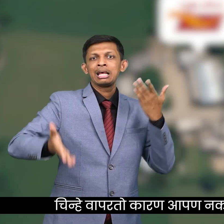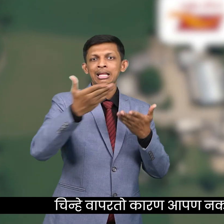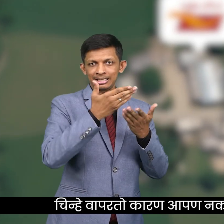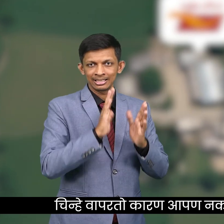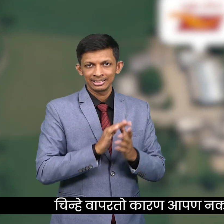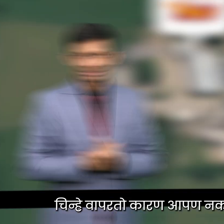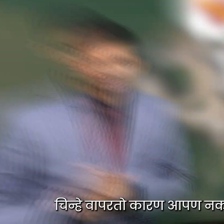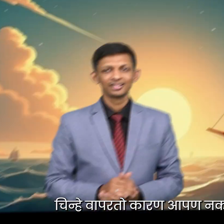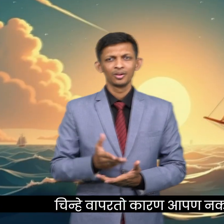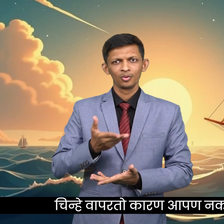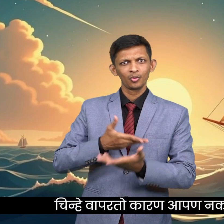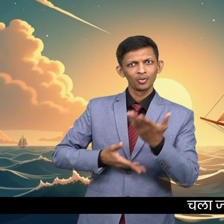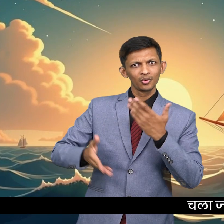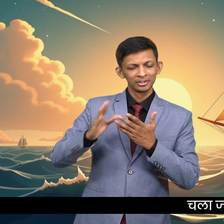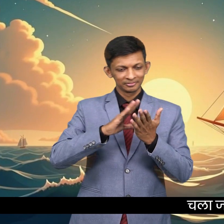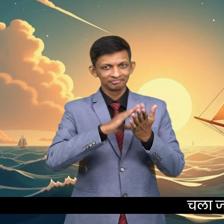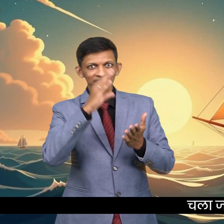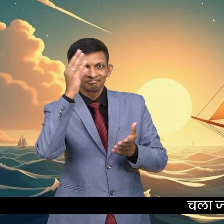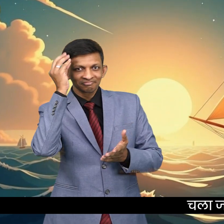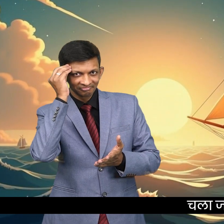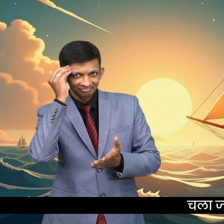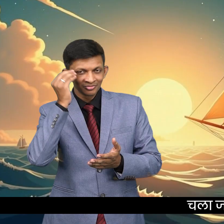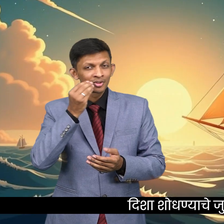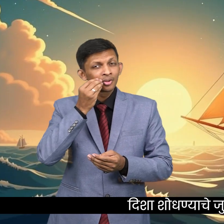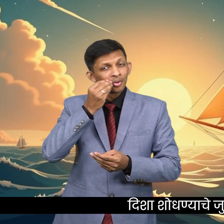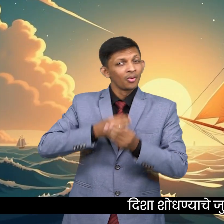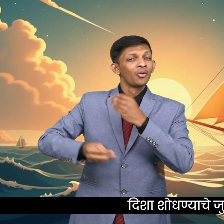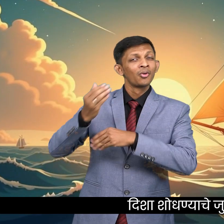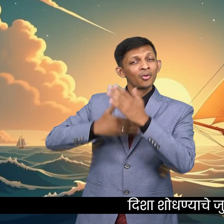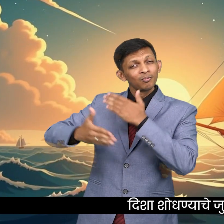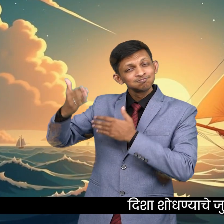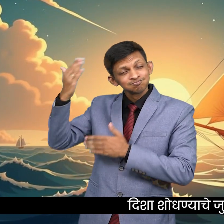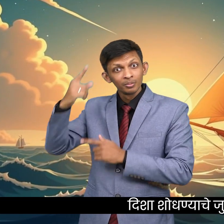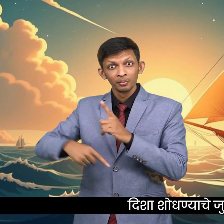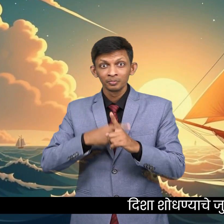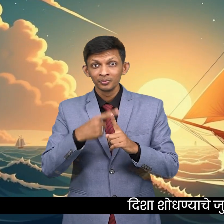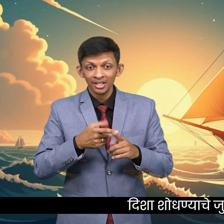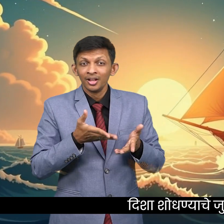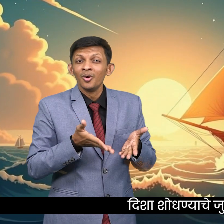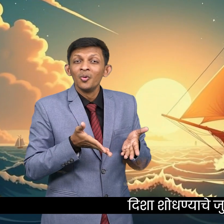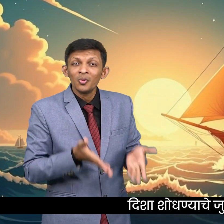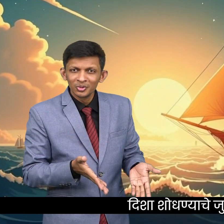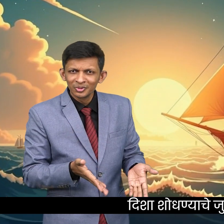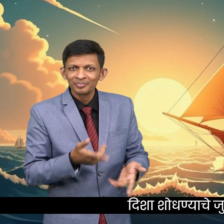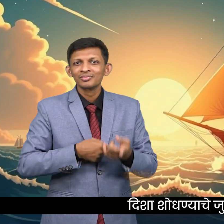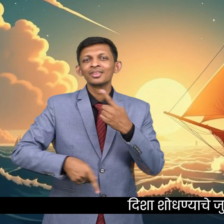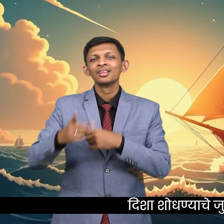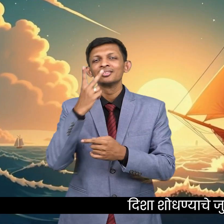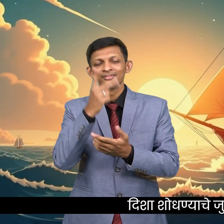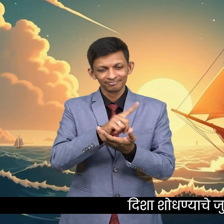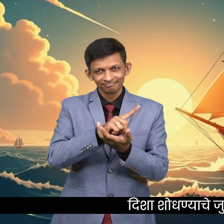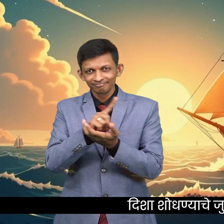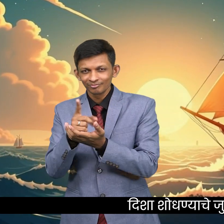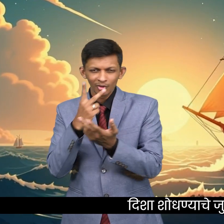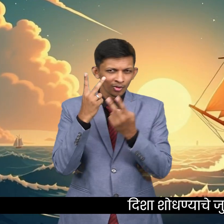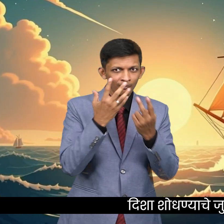काढू शकत नाही. चला जाणून घेऊया दिशा शोधण्याचे जुने आणि